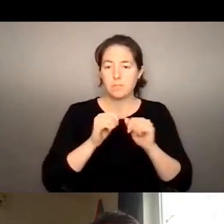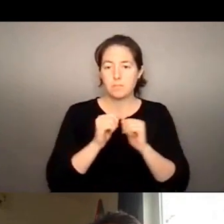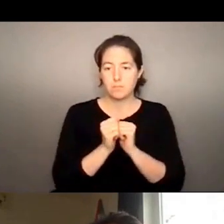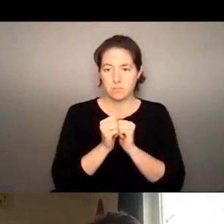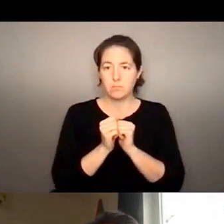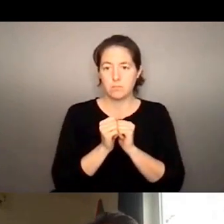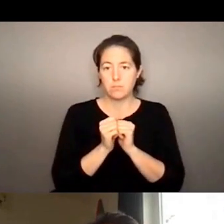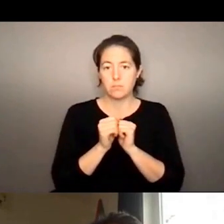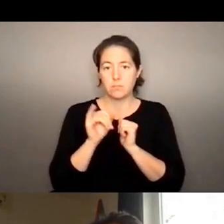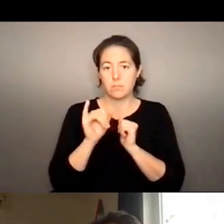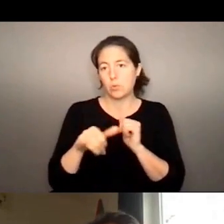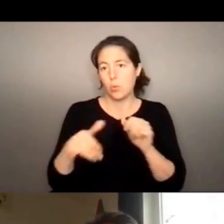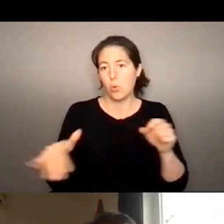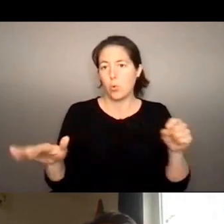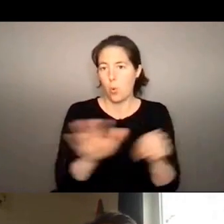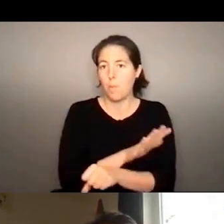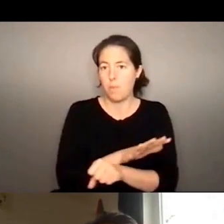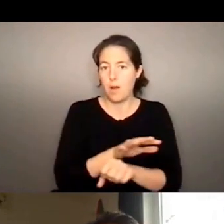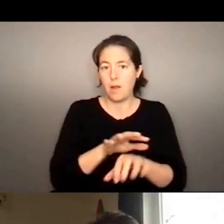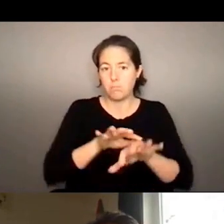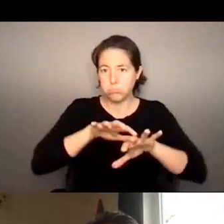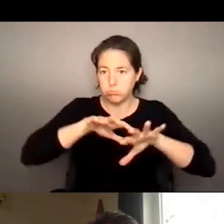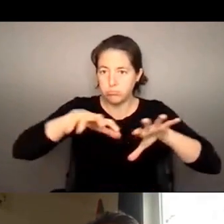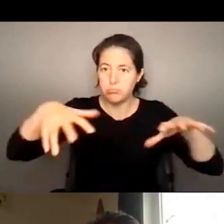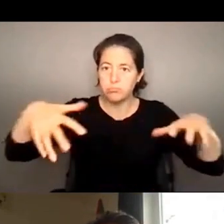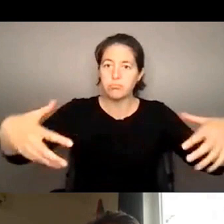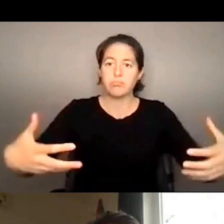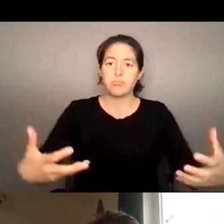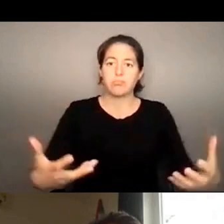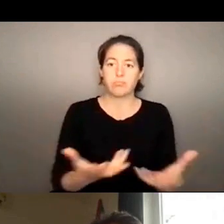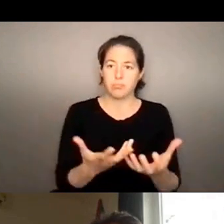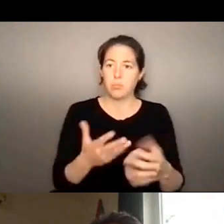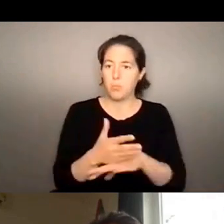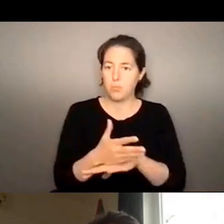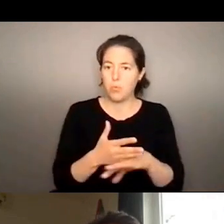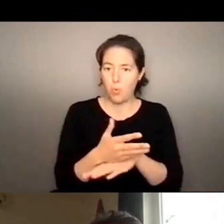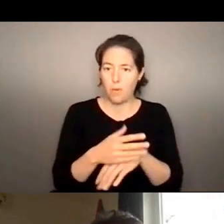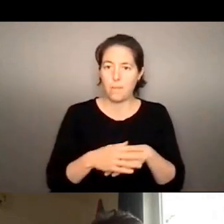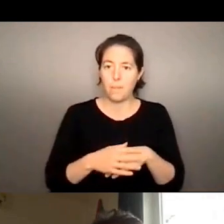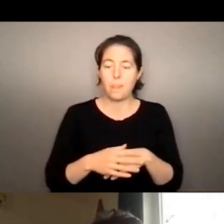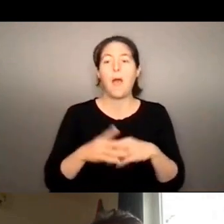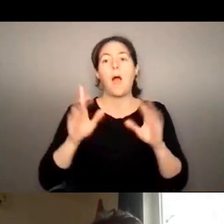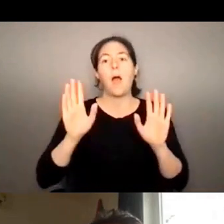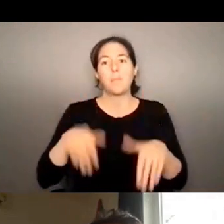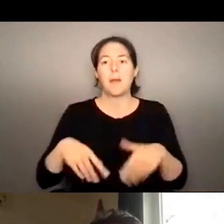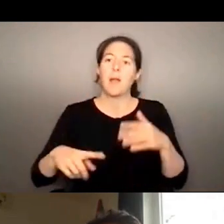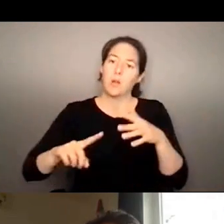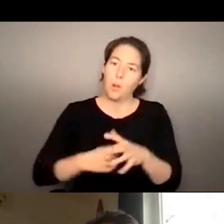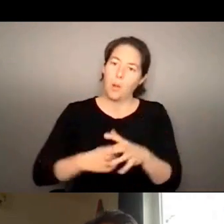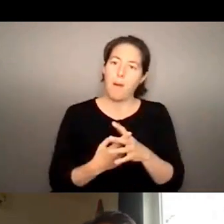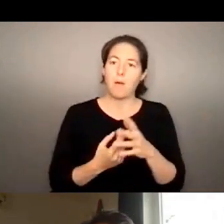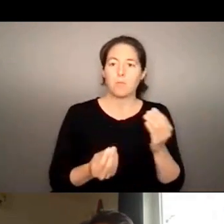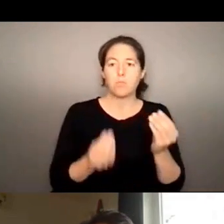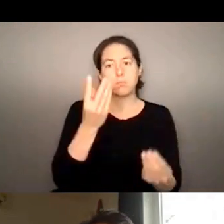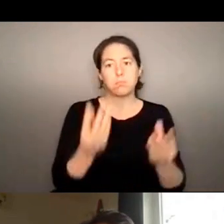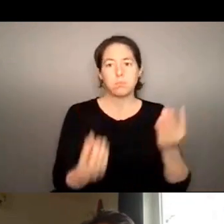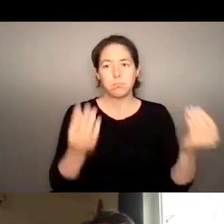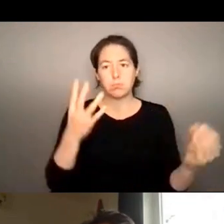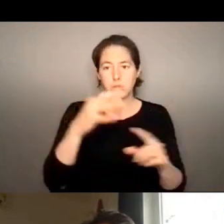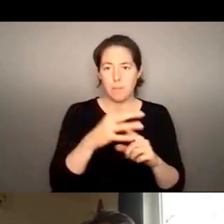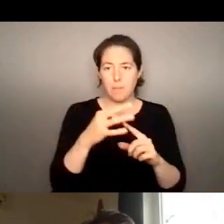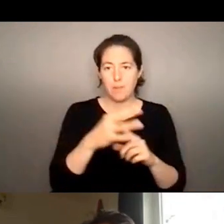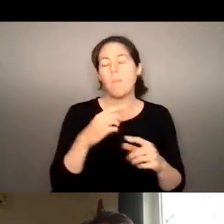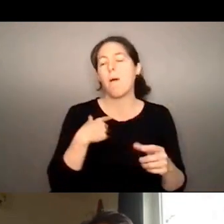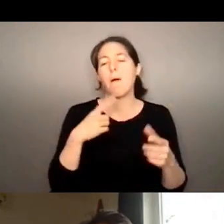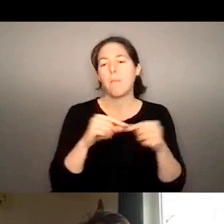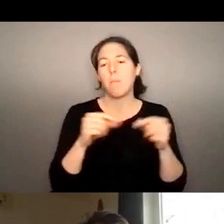que ça soit totale, hein, qu'elle ait englobé l'ensemble de la bûche pour commencer à fructifier. Je ne vous ferai pas la longue histoire,